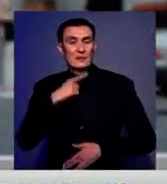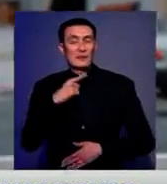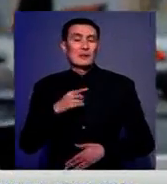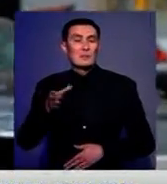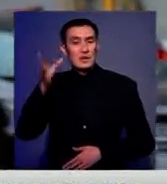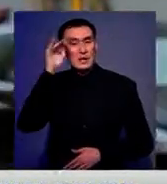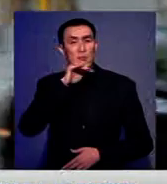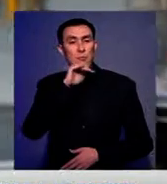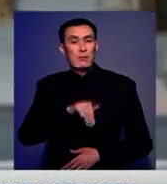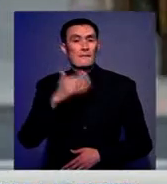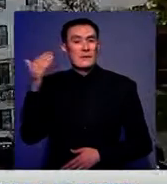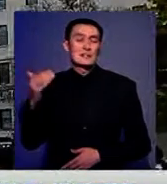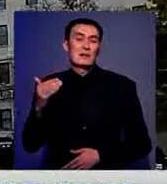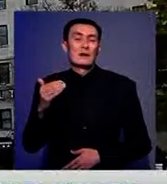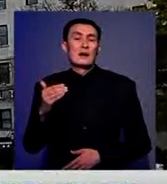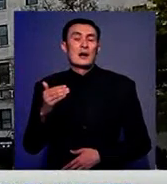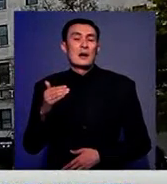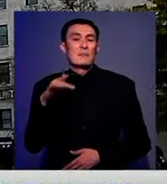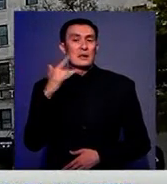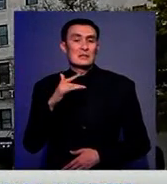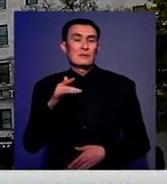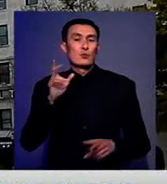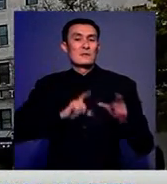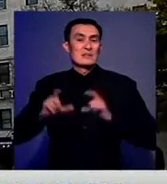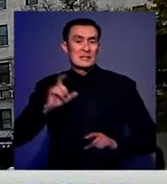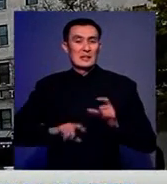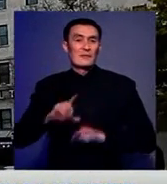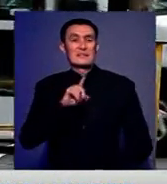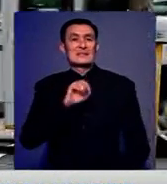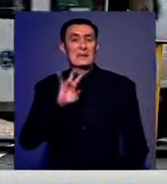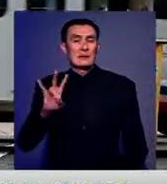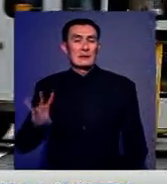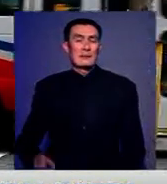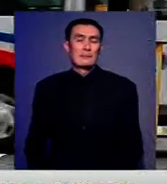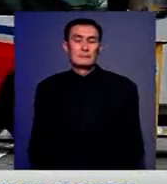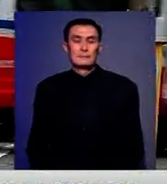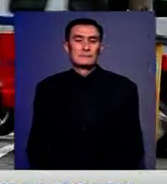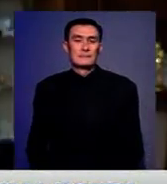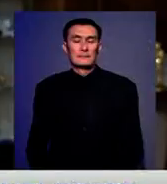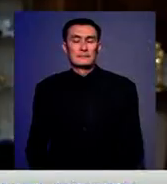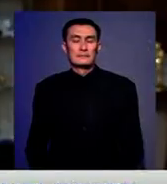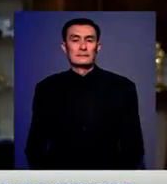озвучил профессор Джорджтаунского университета Джейкоб Зен.